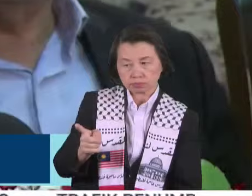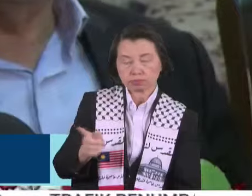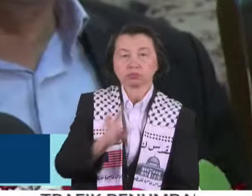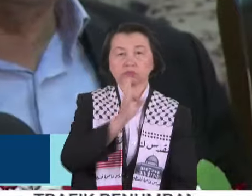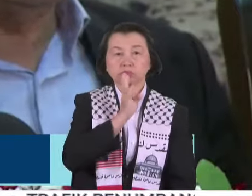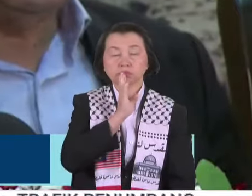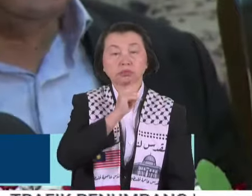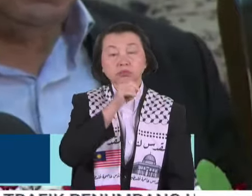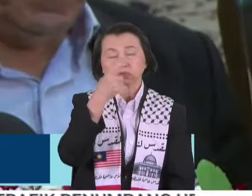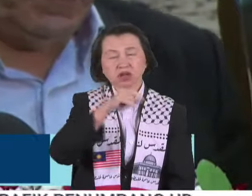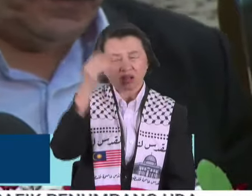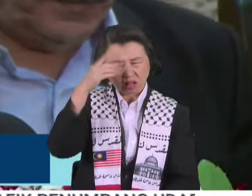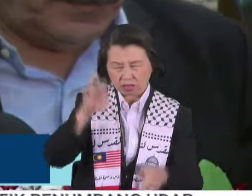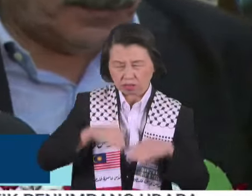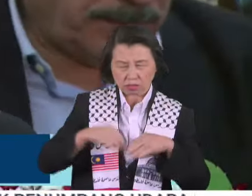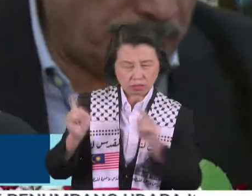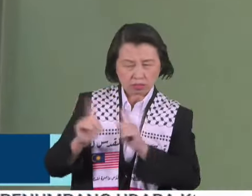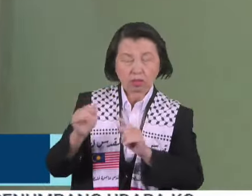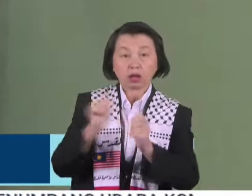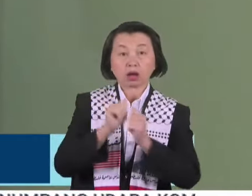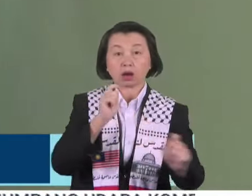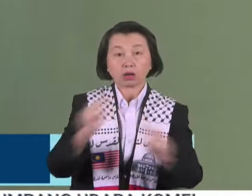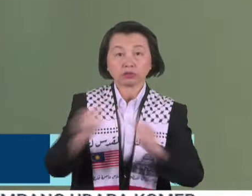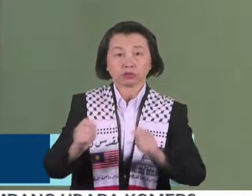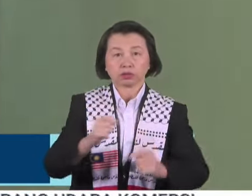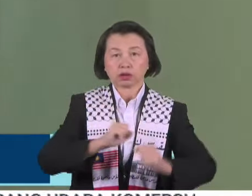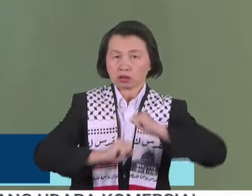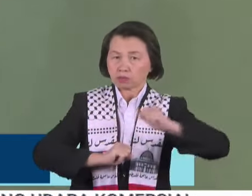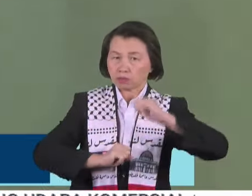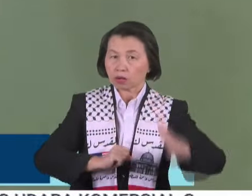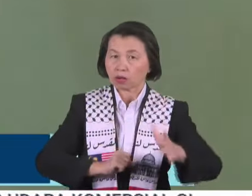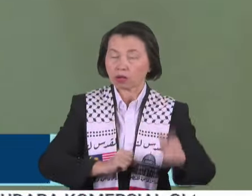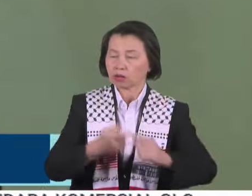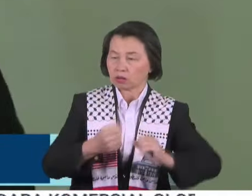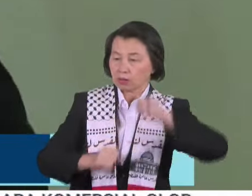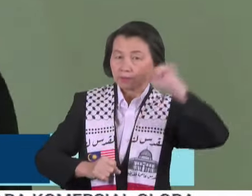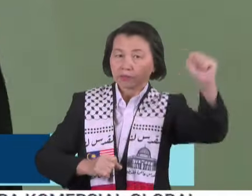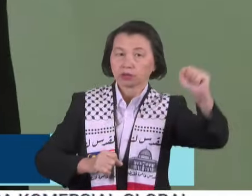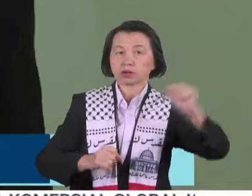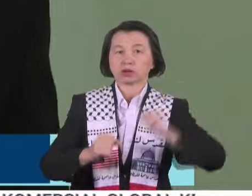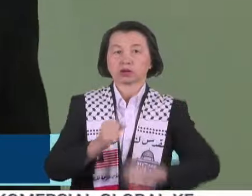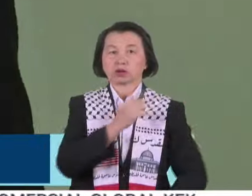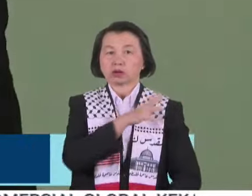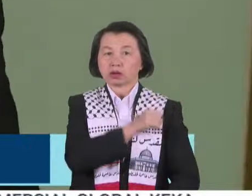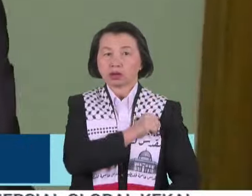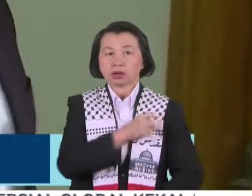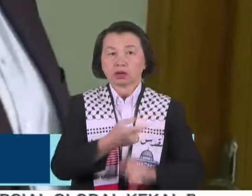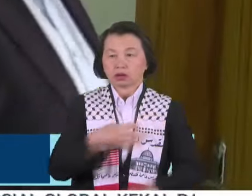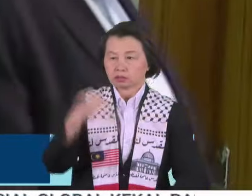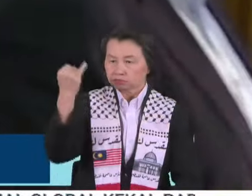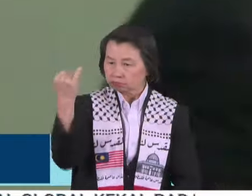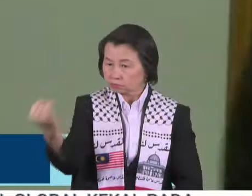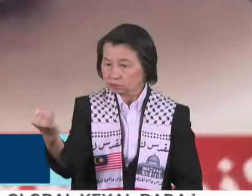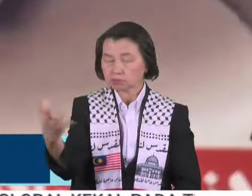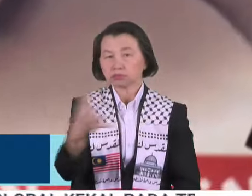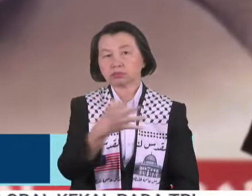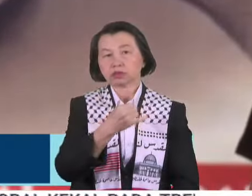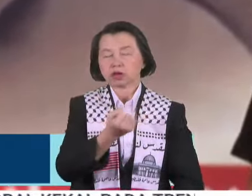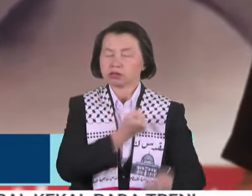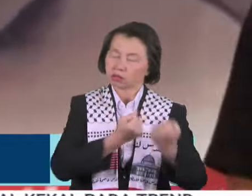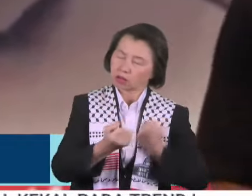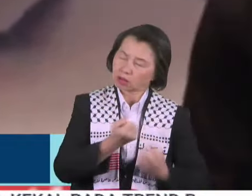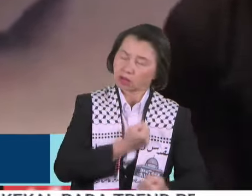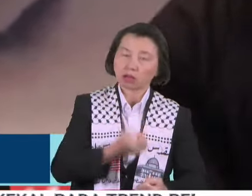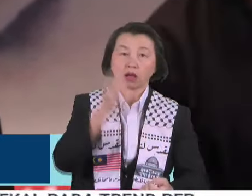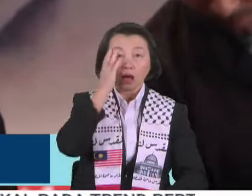Tegasnya, tidak masuk akal jika tindakan pejuang yang berusaha memerdekakan tanah airnya daripada kezaliman dan penderitaan